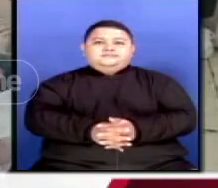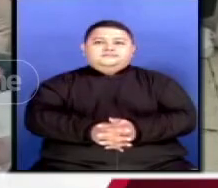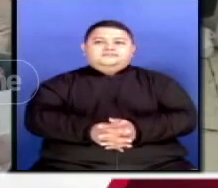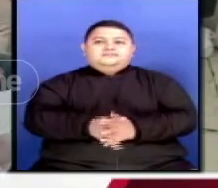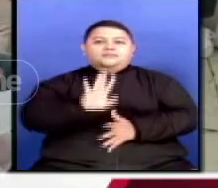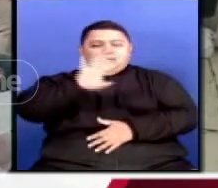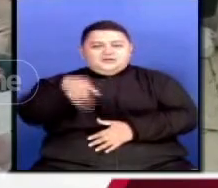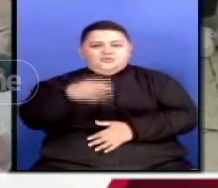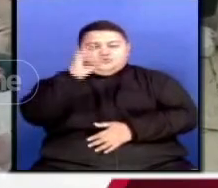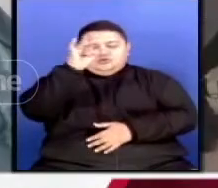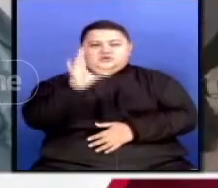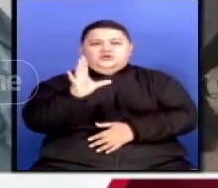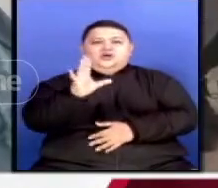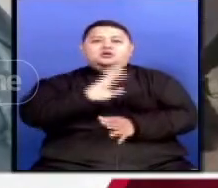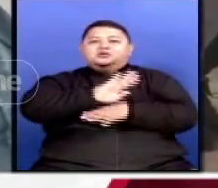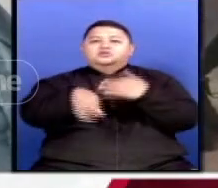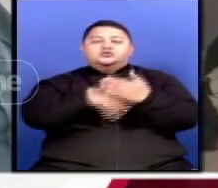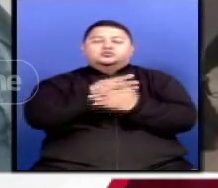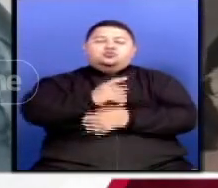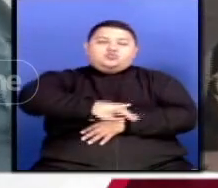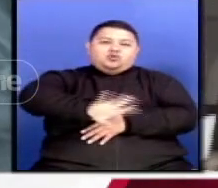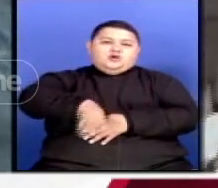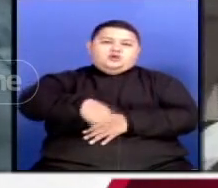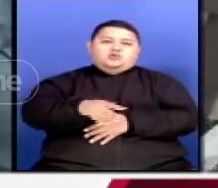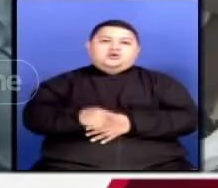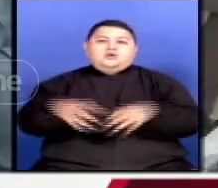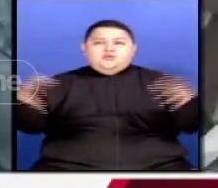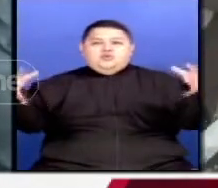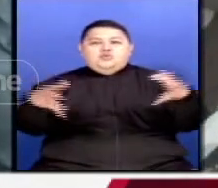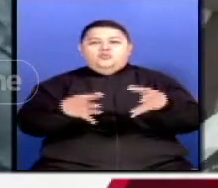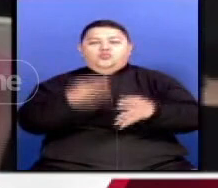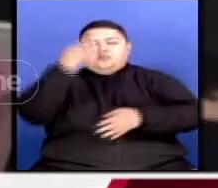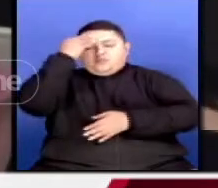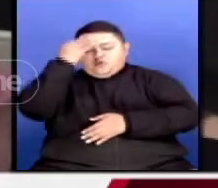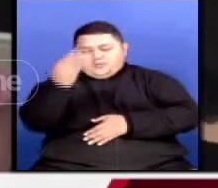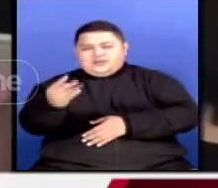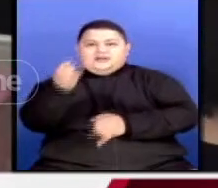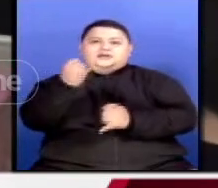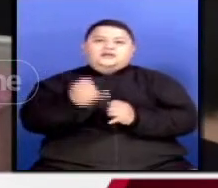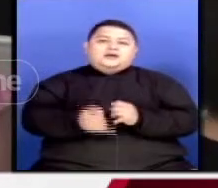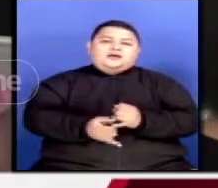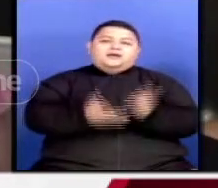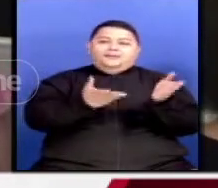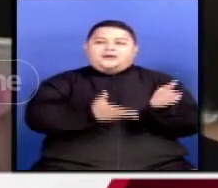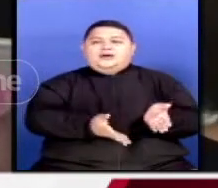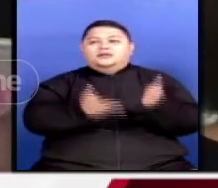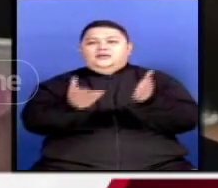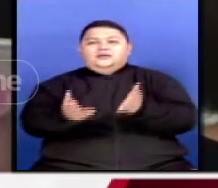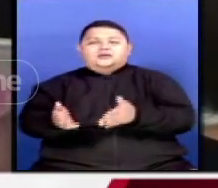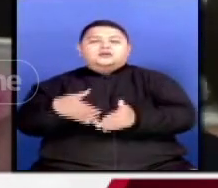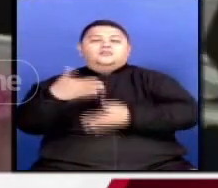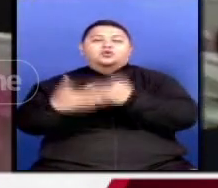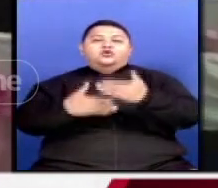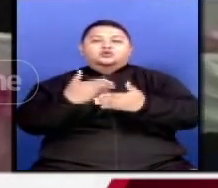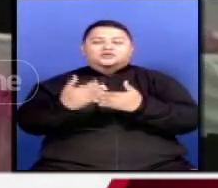Sabtu siang pukul 12, seluruh keluarga korban berkumpul, memberikan penghormatan terakhir, mengantarkan kepergian korban dalam